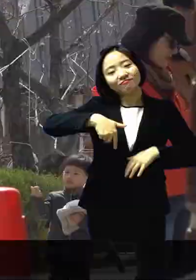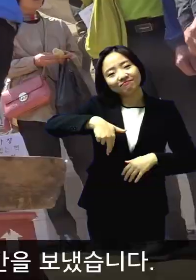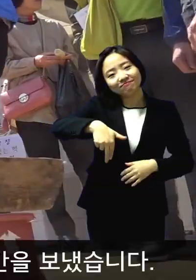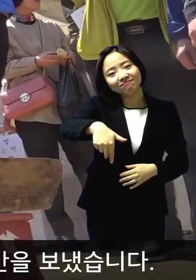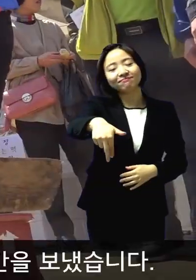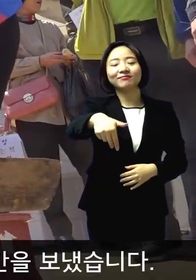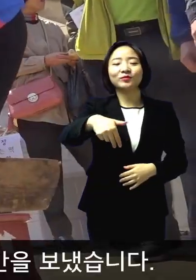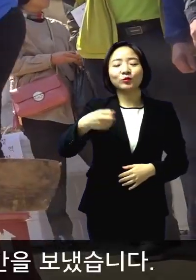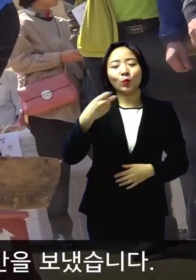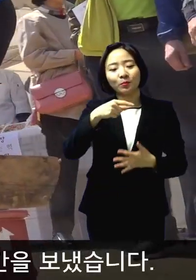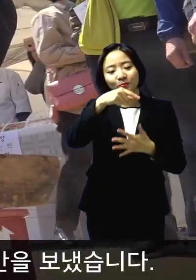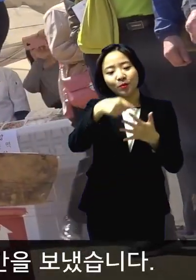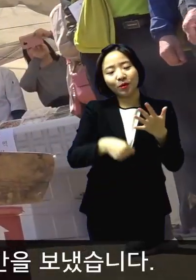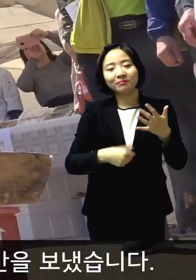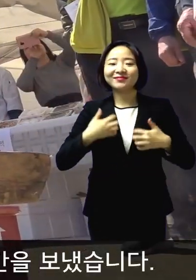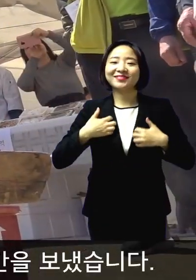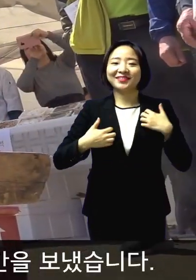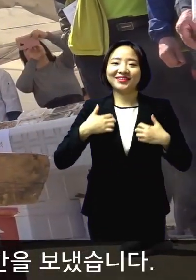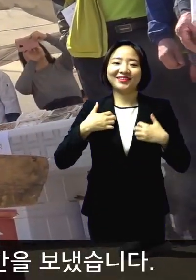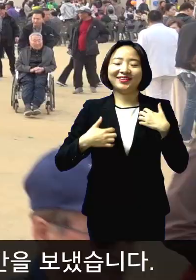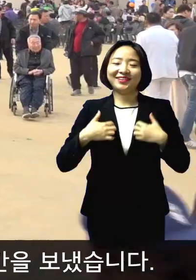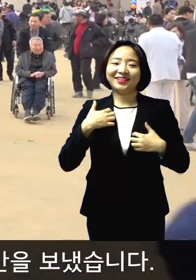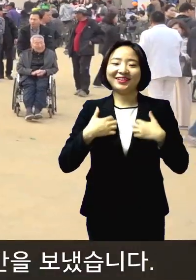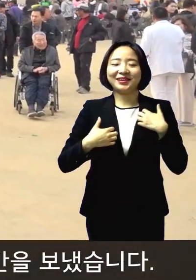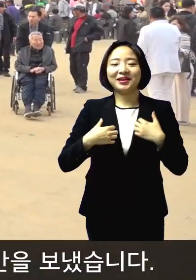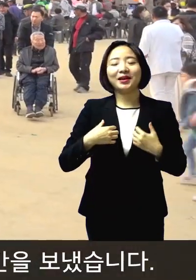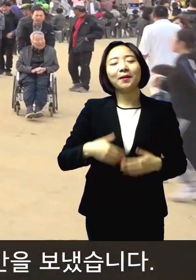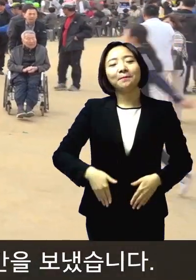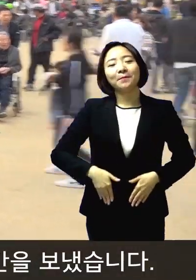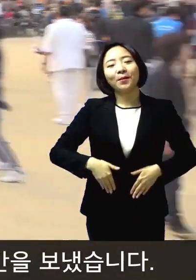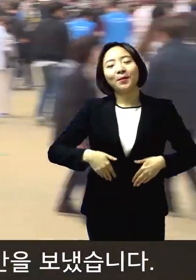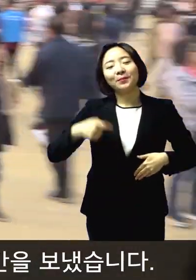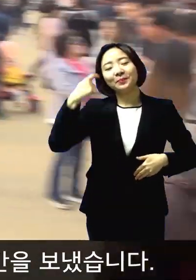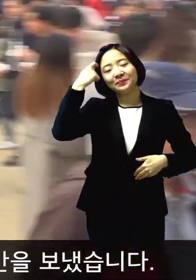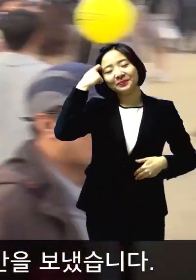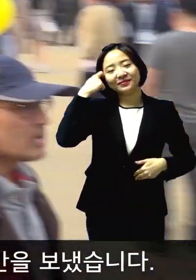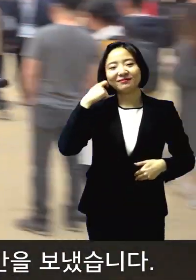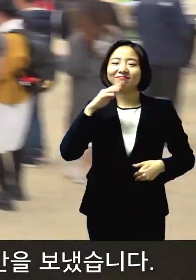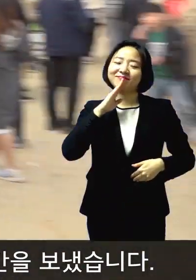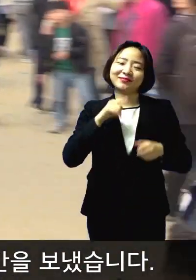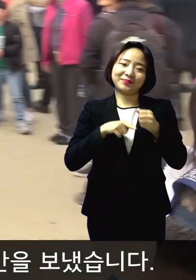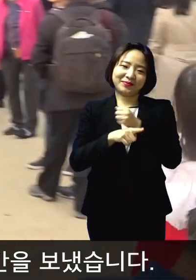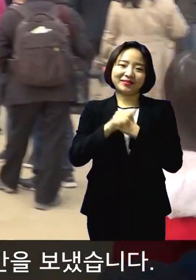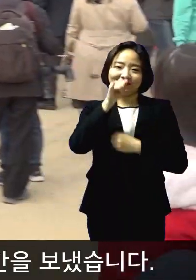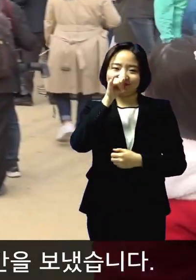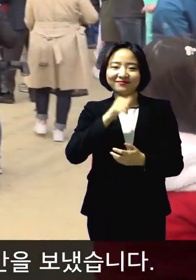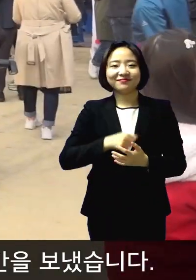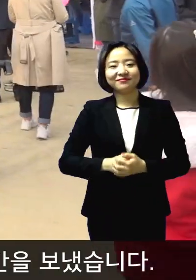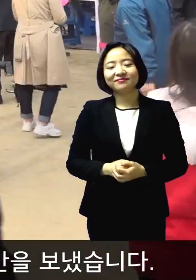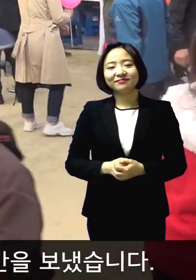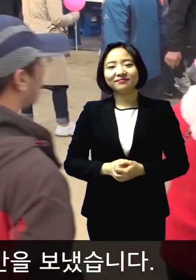걷고 다채로운 축제 프로그램을 즐기며 봄날의 정취를 만끽하는 의미 있는 시간을 보냈습니다.